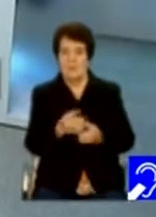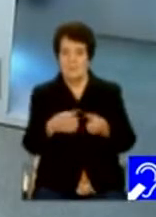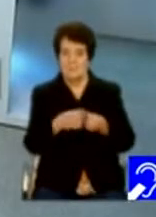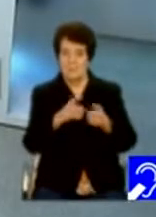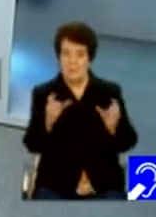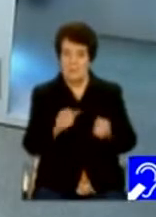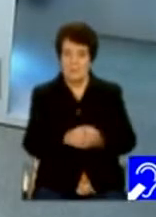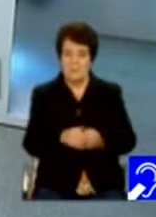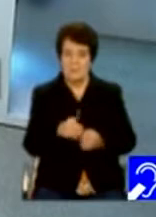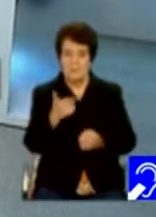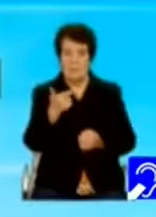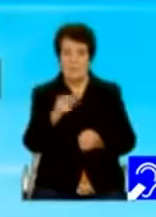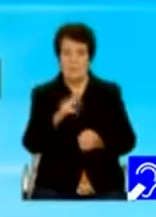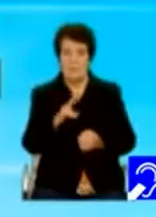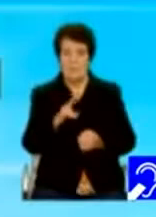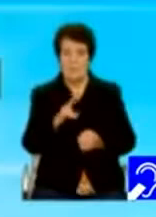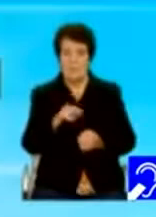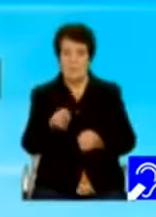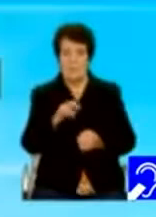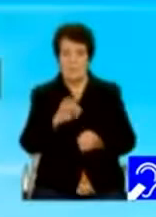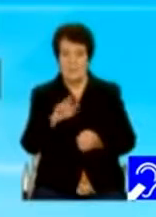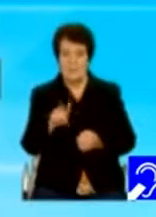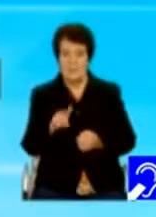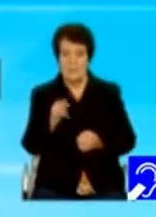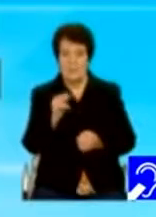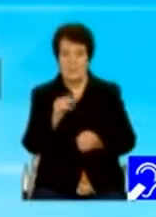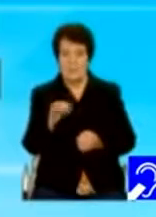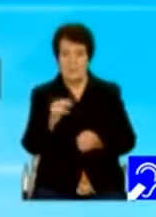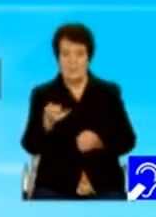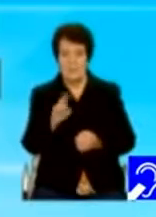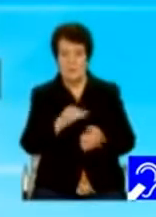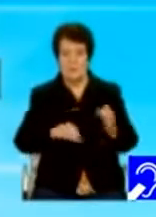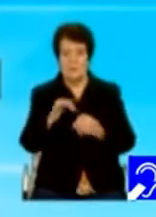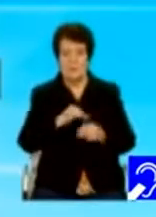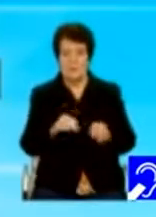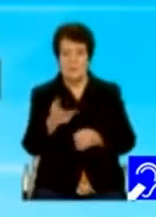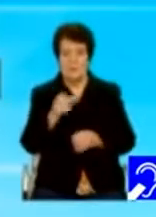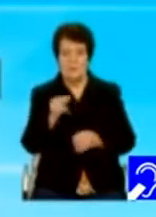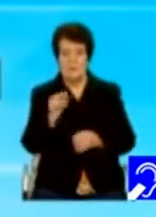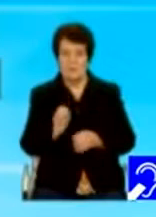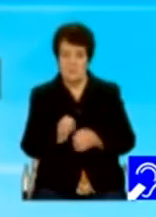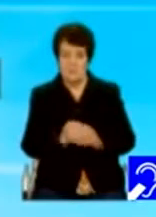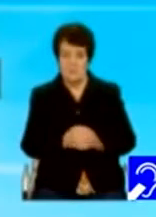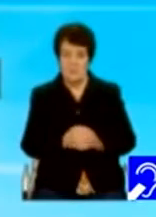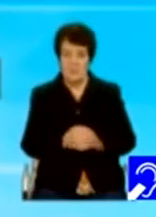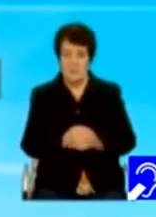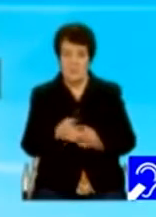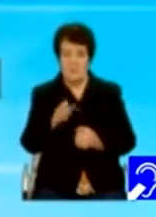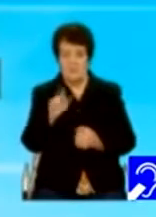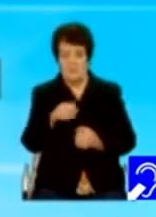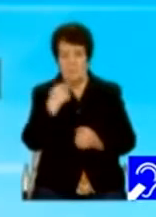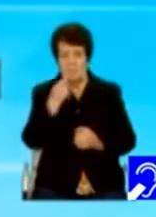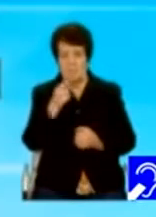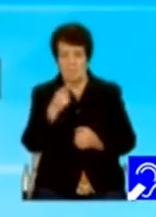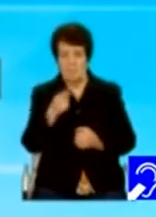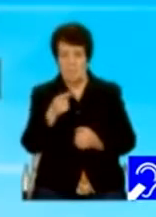Dar de ce în Glodien, Ciuciulea? Dumneavoastră ați fost prezent și sunteți la curent că am discutat pe tema asta. De ce faceți agitație politică